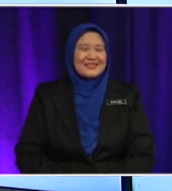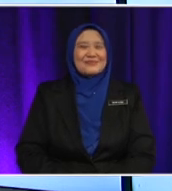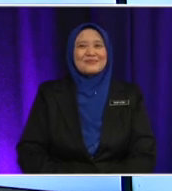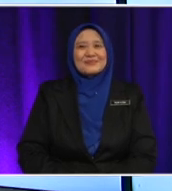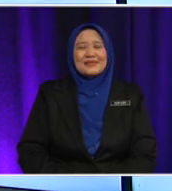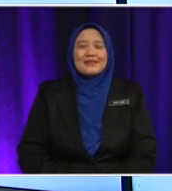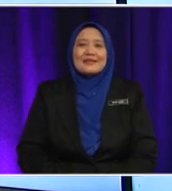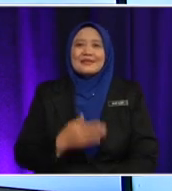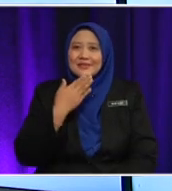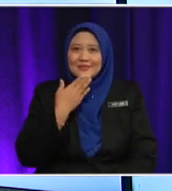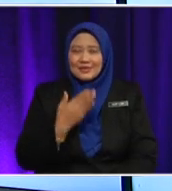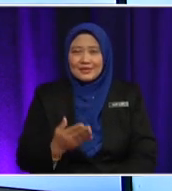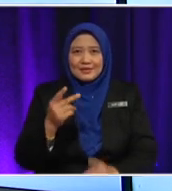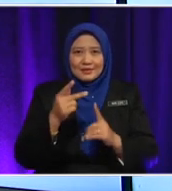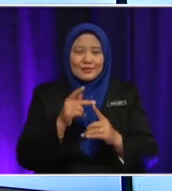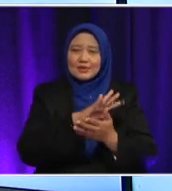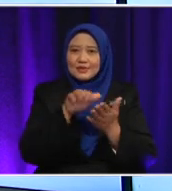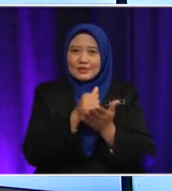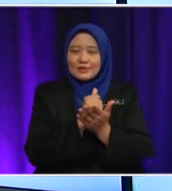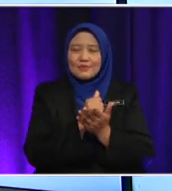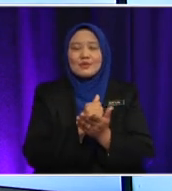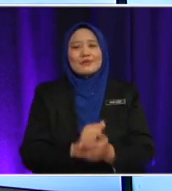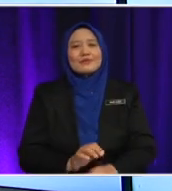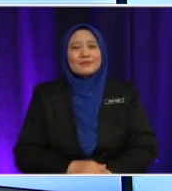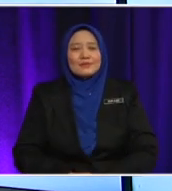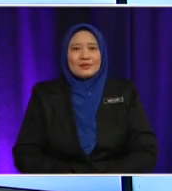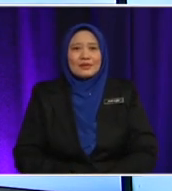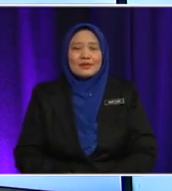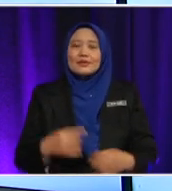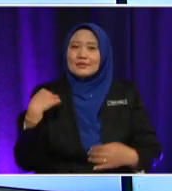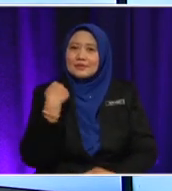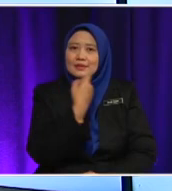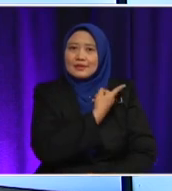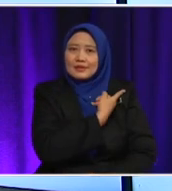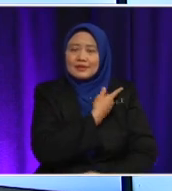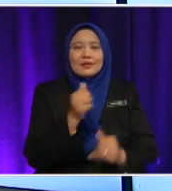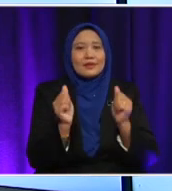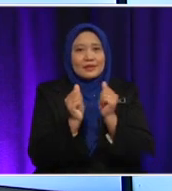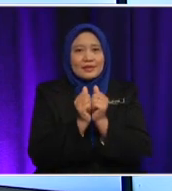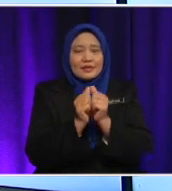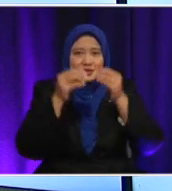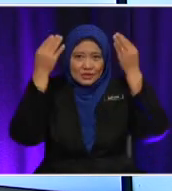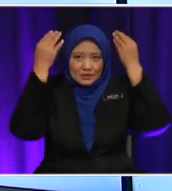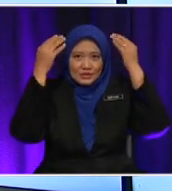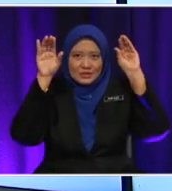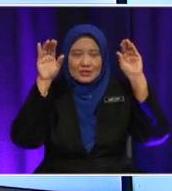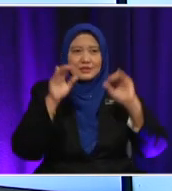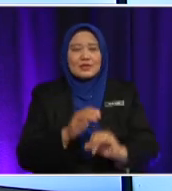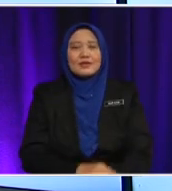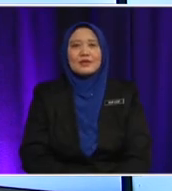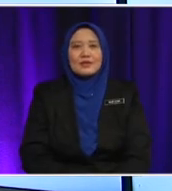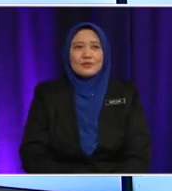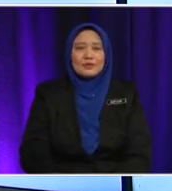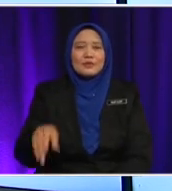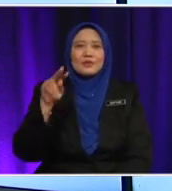terima kasih kepada Cikgu yang sudi bersama dengan kita dan kita juga bersama dengan cekgu kita siapa lagi kalau bukan